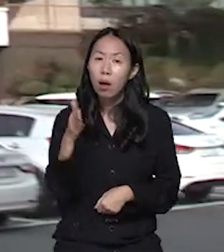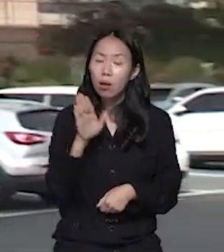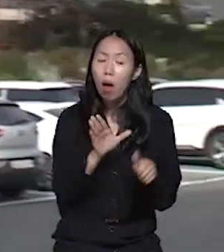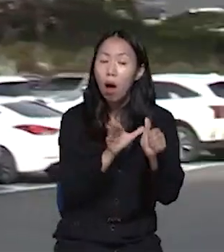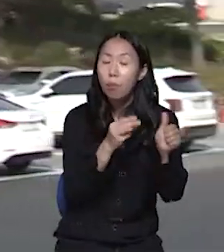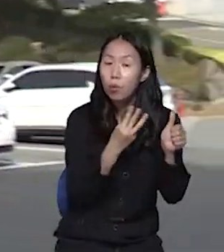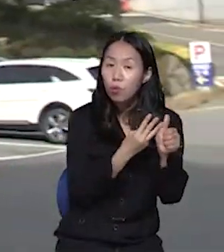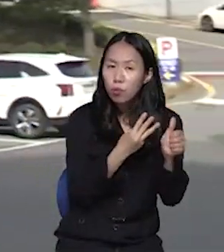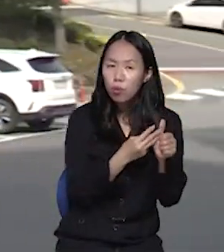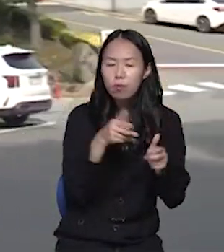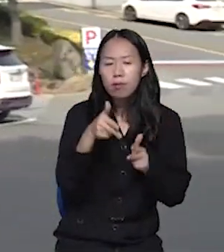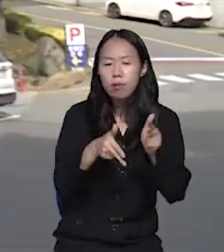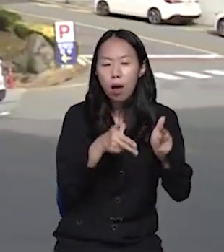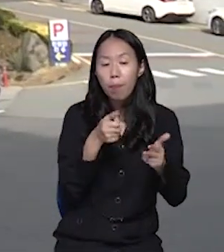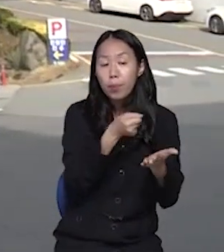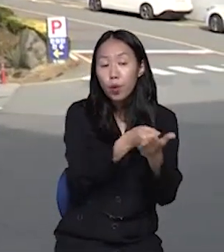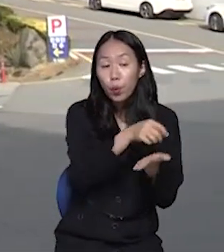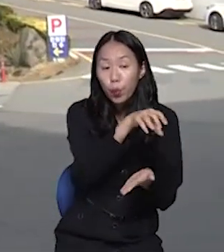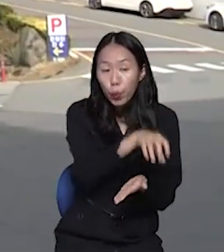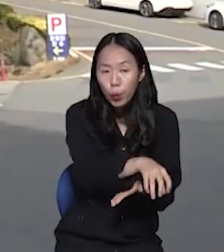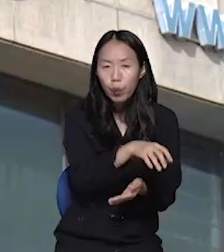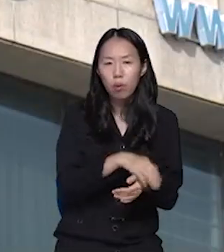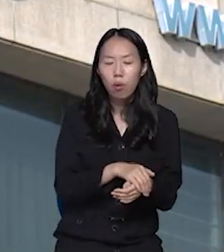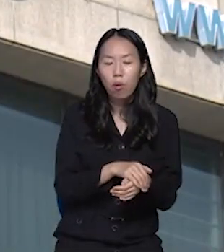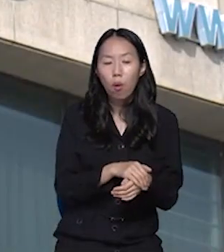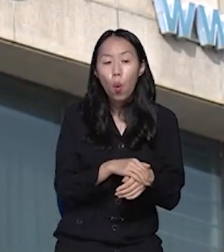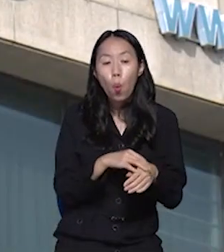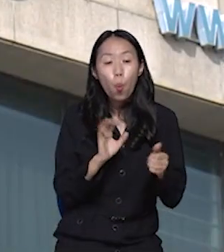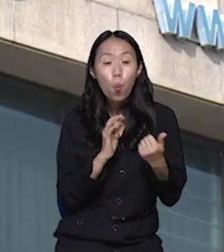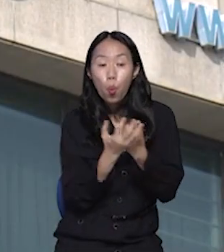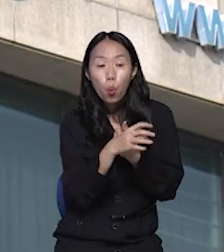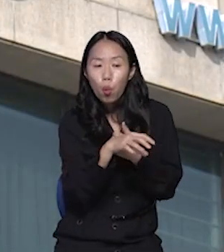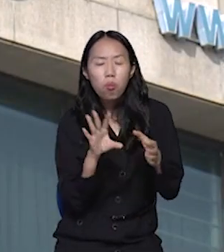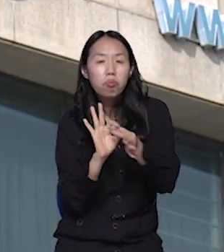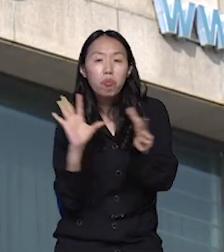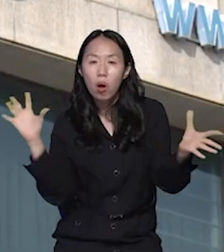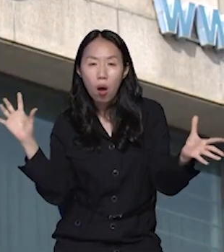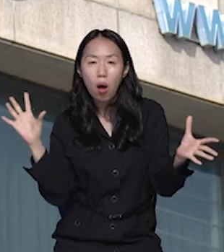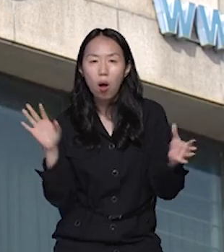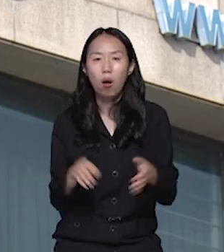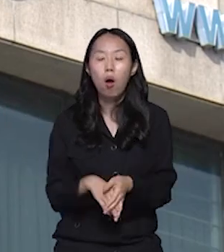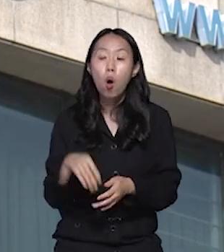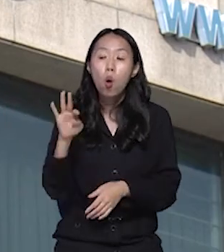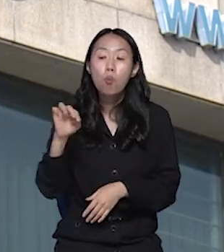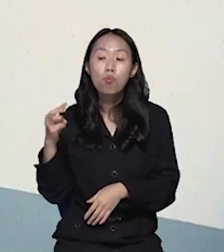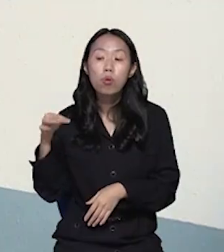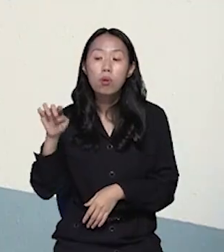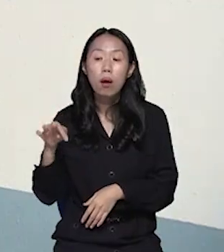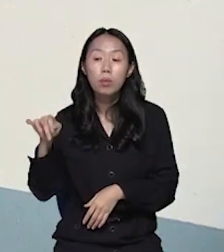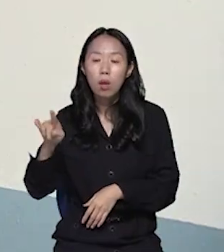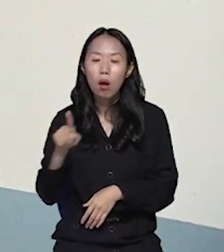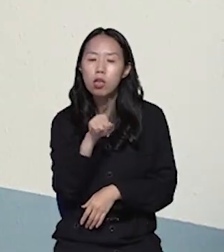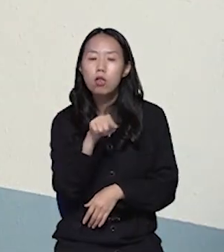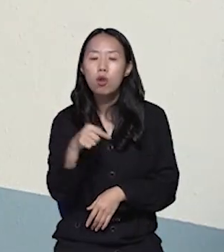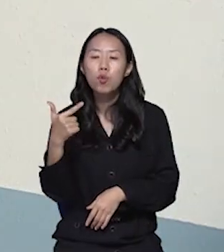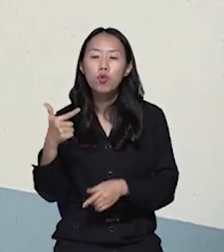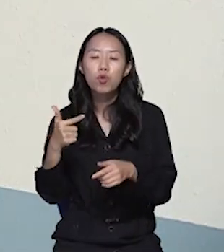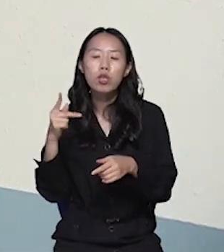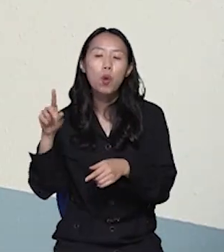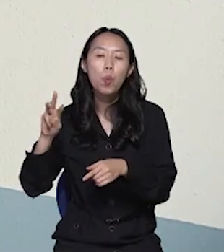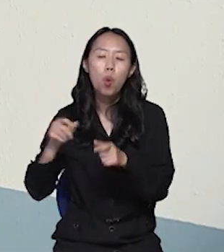한군은 사업 예정지는 전통사찰 보존 구역이 아니며 불갑사 대웅 전과도 1.6km 이상 떨어져